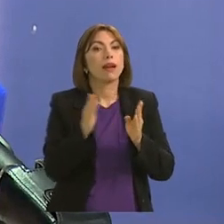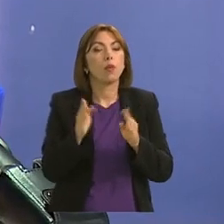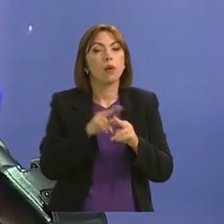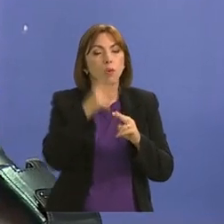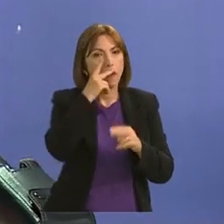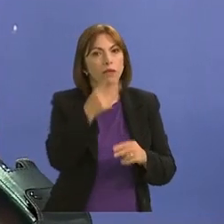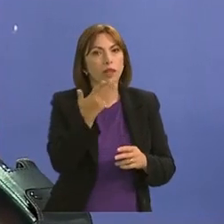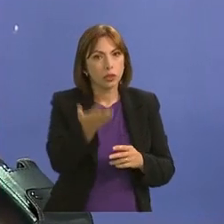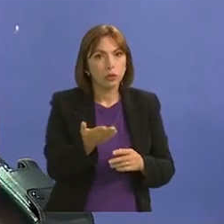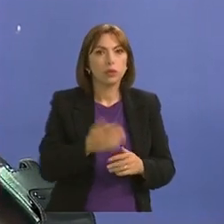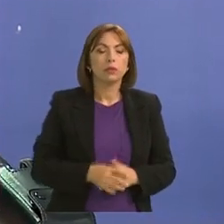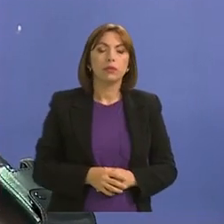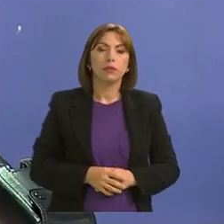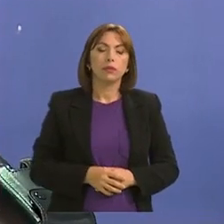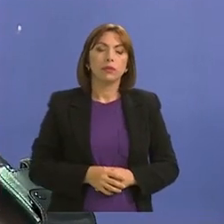văzut.